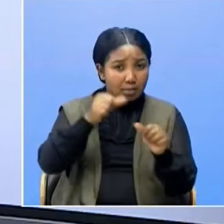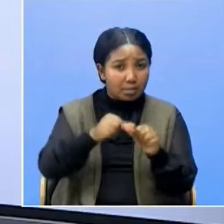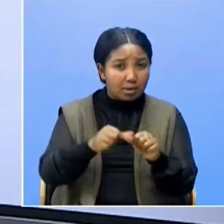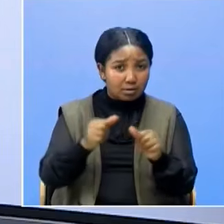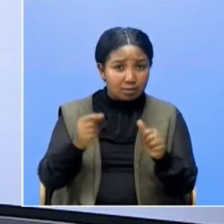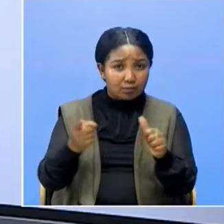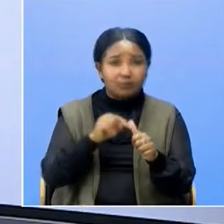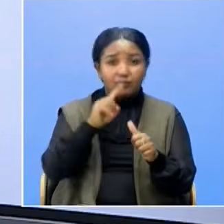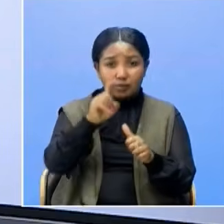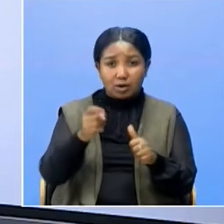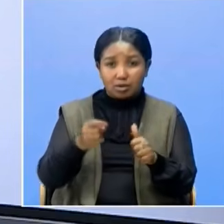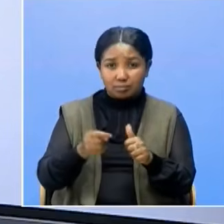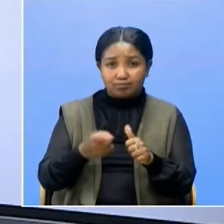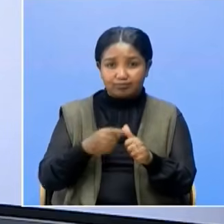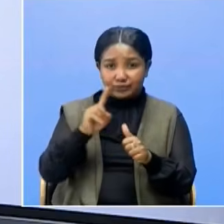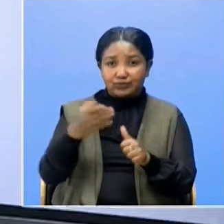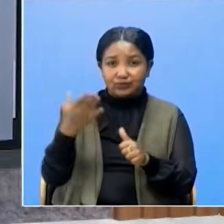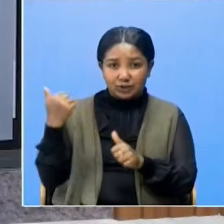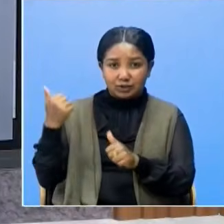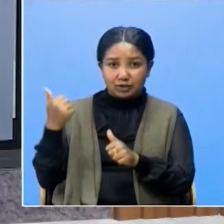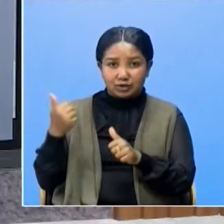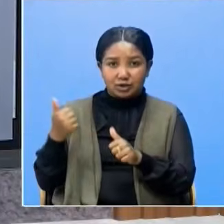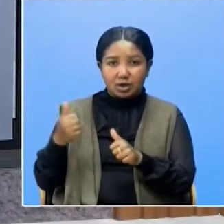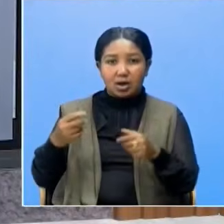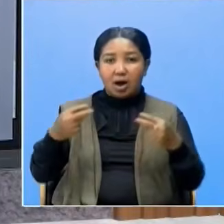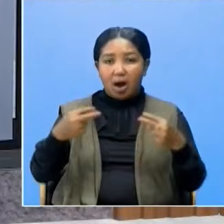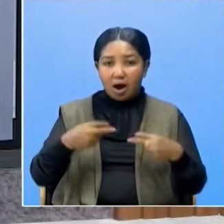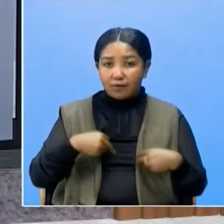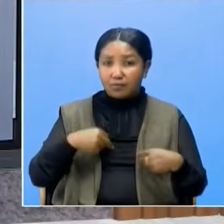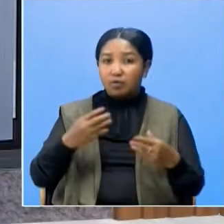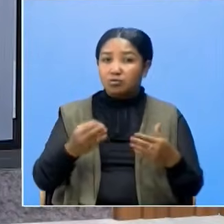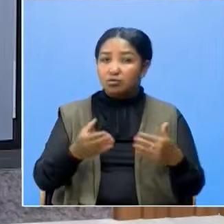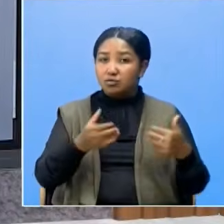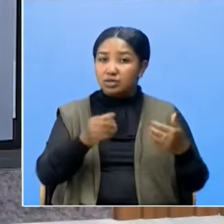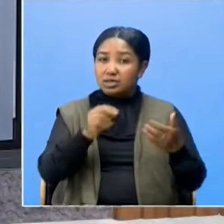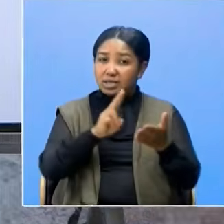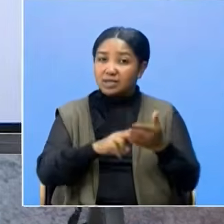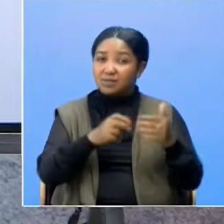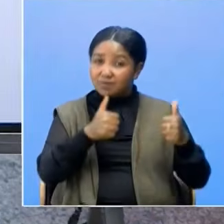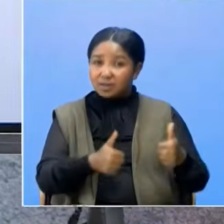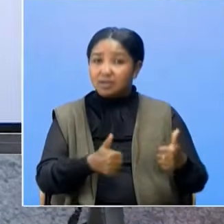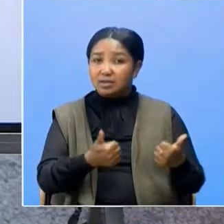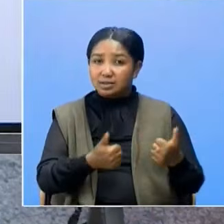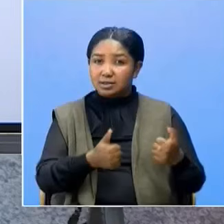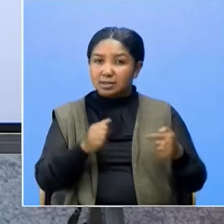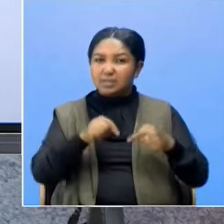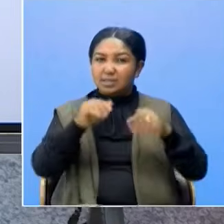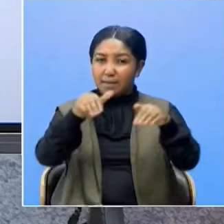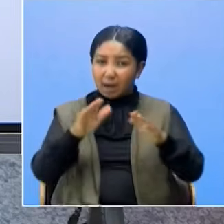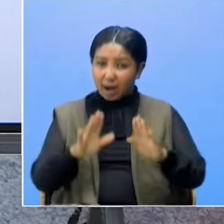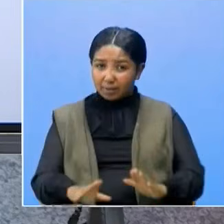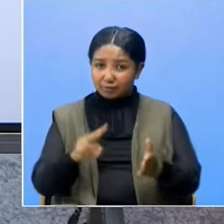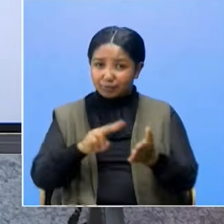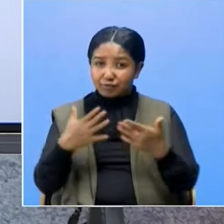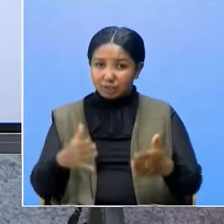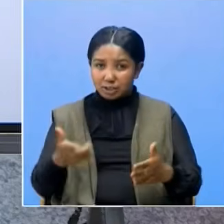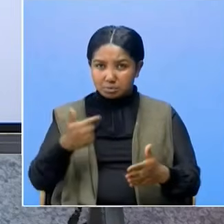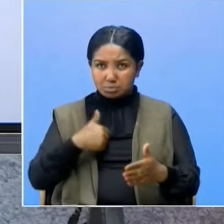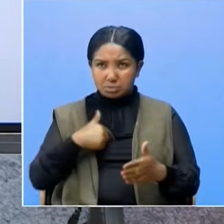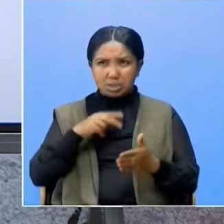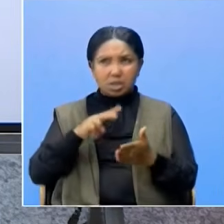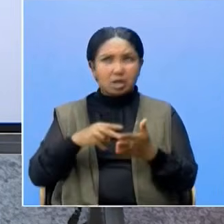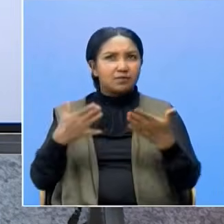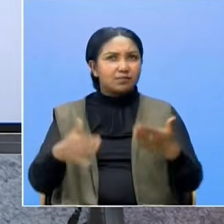first question? I told you, or I asked you, have you ever read ፍቅር እስከ መቃብር? Yeah? Me, myself, I have